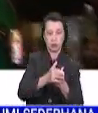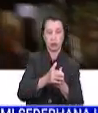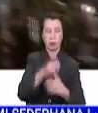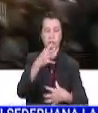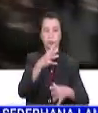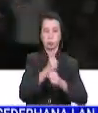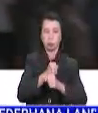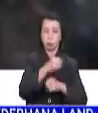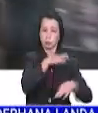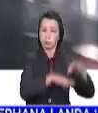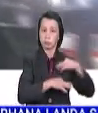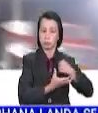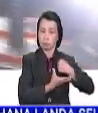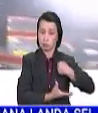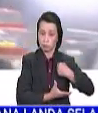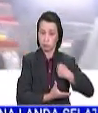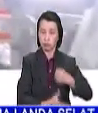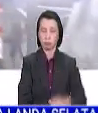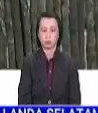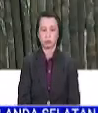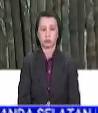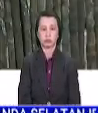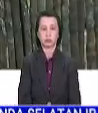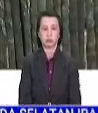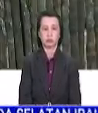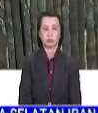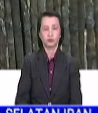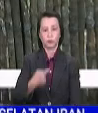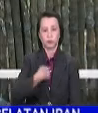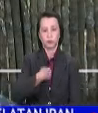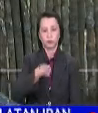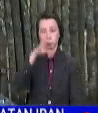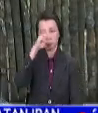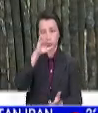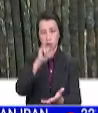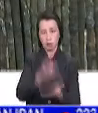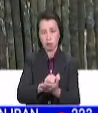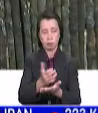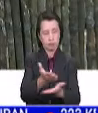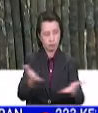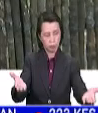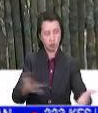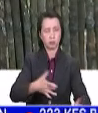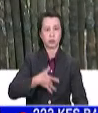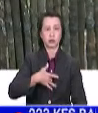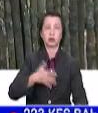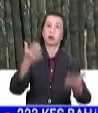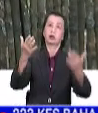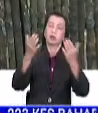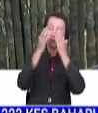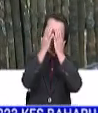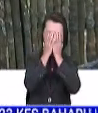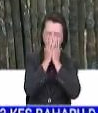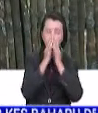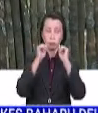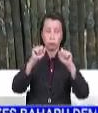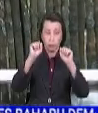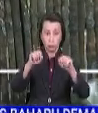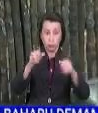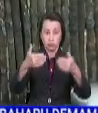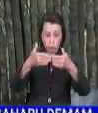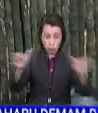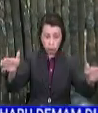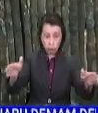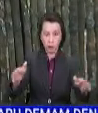mencoba pendapatan saya berkeyakinan mereka juga meraih ikan perasaan bersyukur kerana dapat mau beroperasi